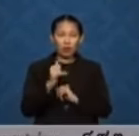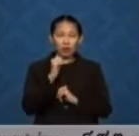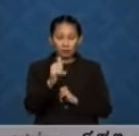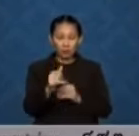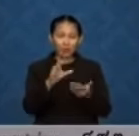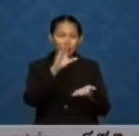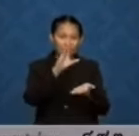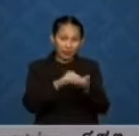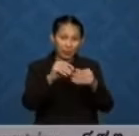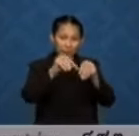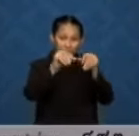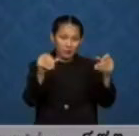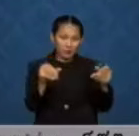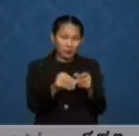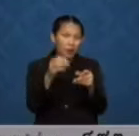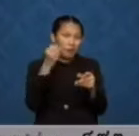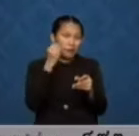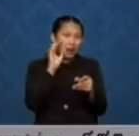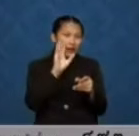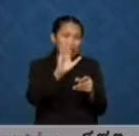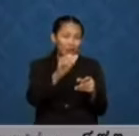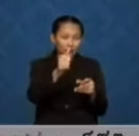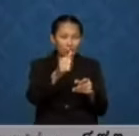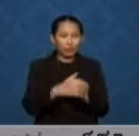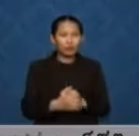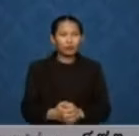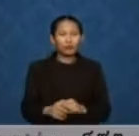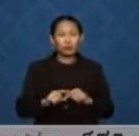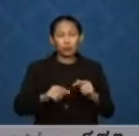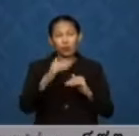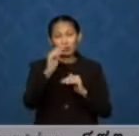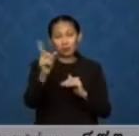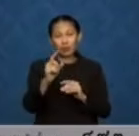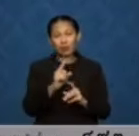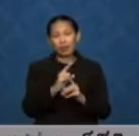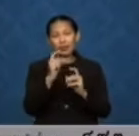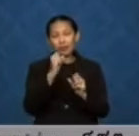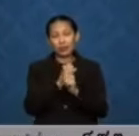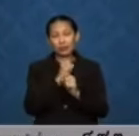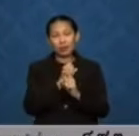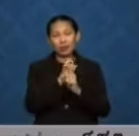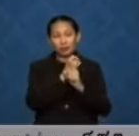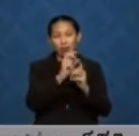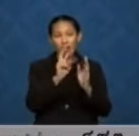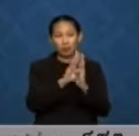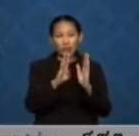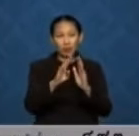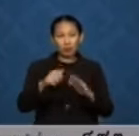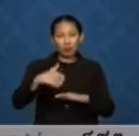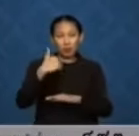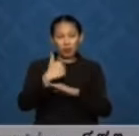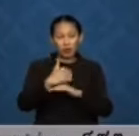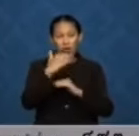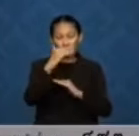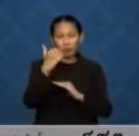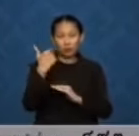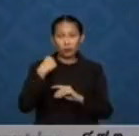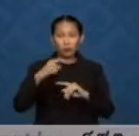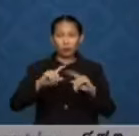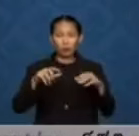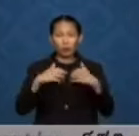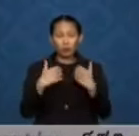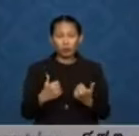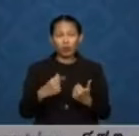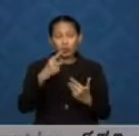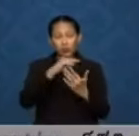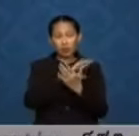รังของนกแอ่นกินรังได้แต่ก็มีข้อจำกัดค่ะคือต้องปฏิบัติตามระเบียบที่อธิบดีกำหนดซึ่งในปัจจุบันค่ะประเ